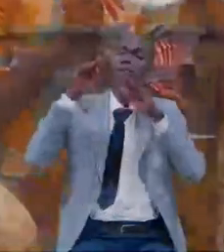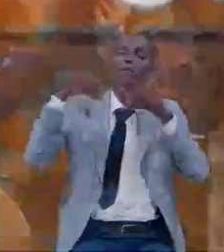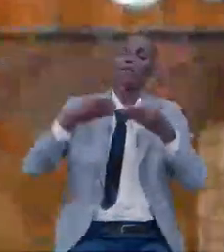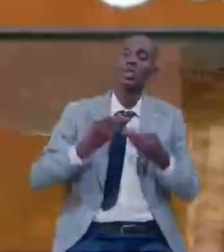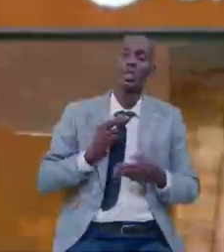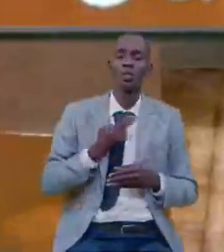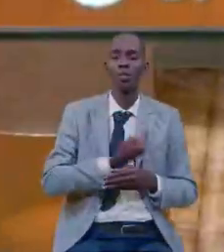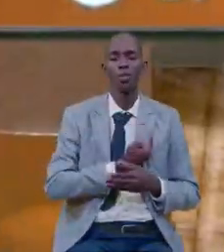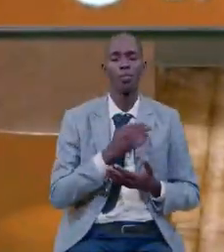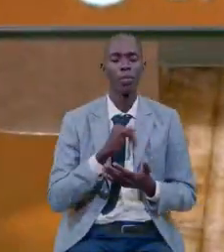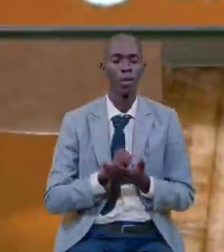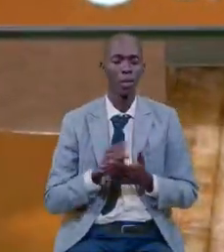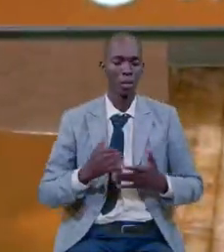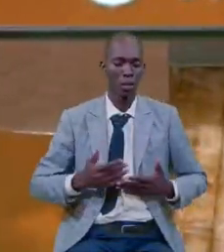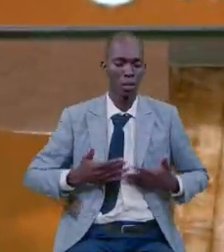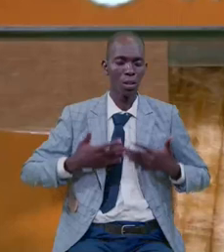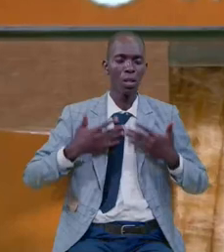Donne-nous cette vie